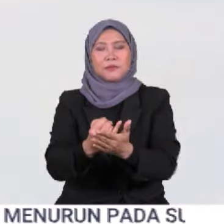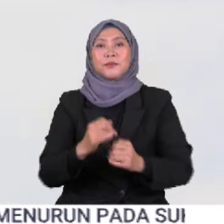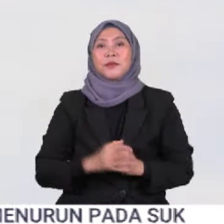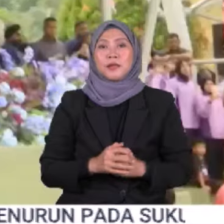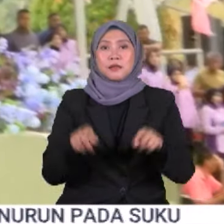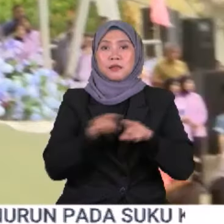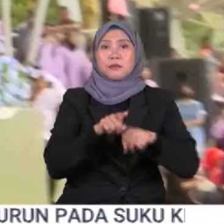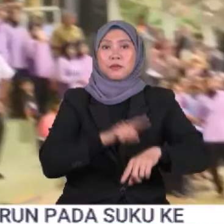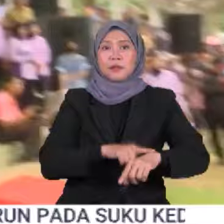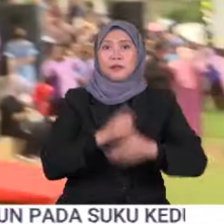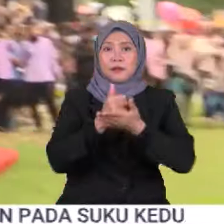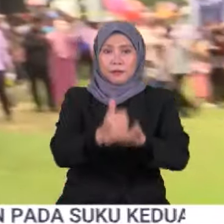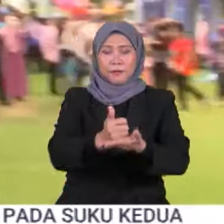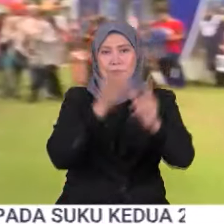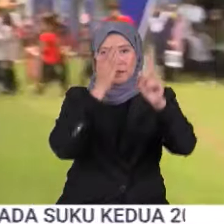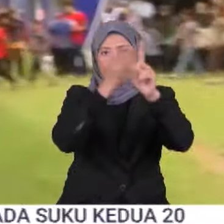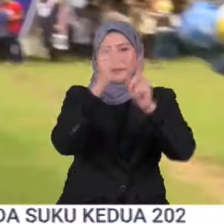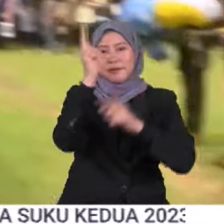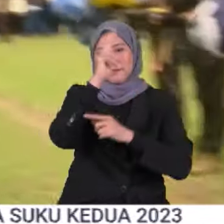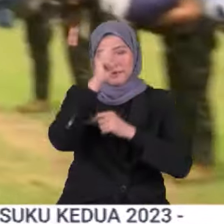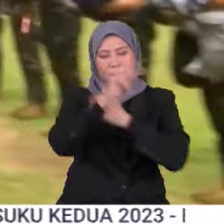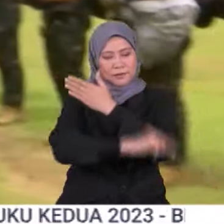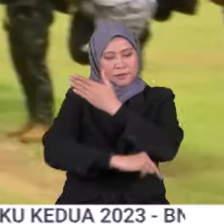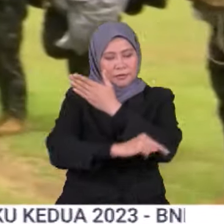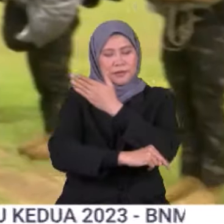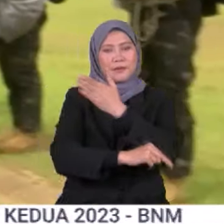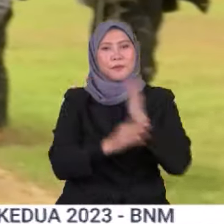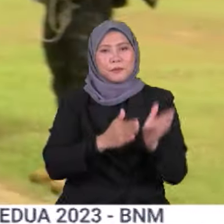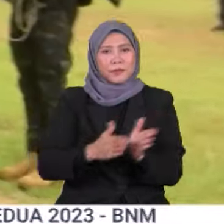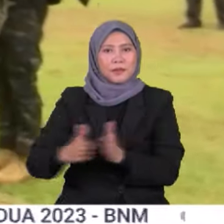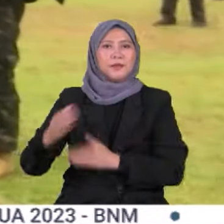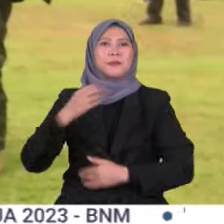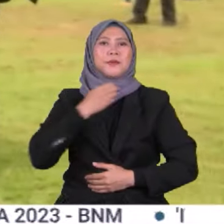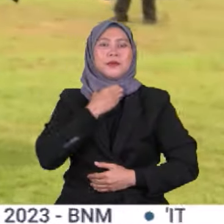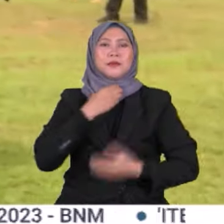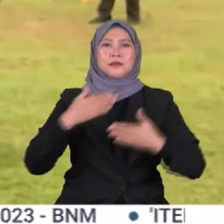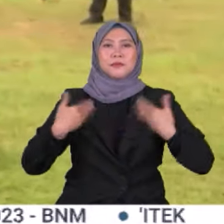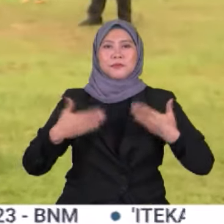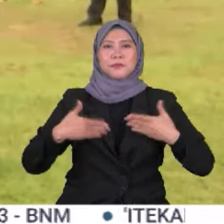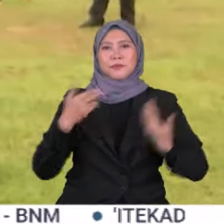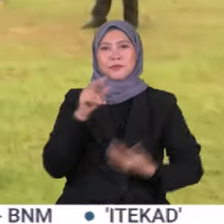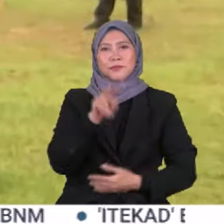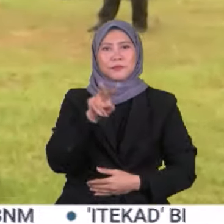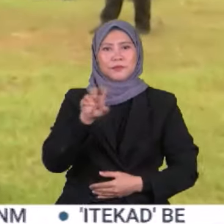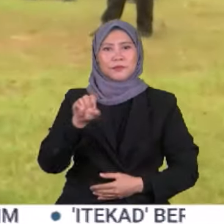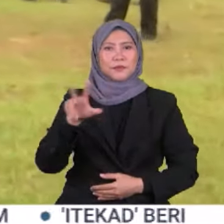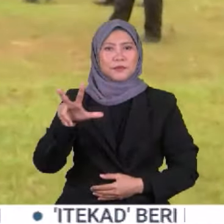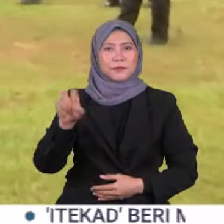Pada masa sama, membantu memenuhi sasaran kerajaan negeri di bawah Pelan Perak Sejahtera 2030.